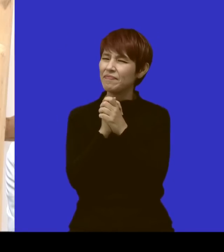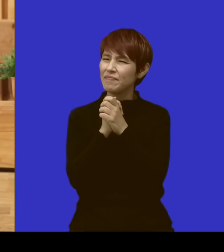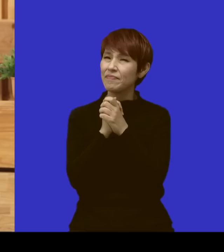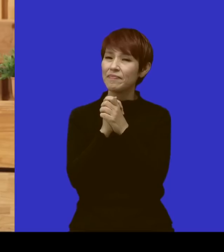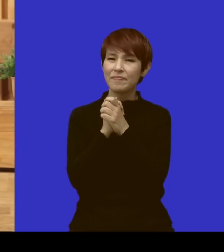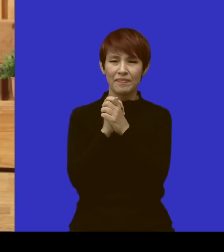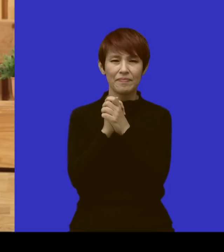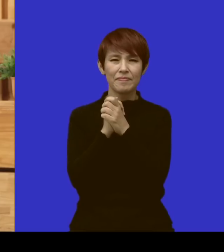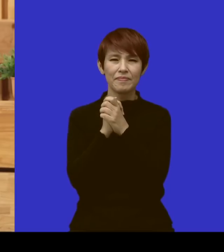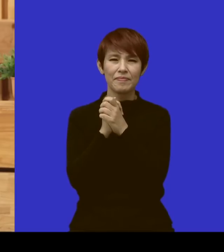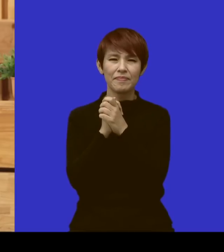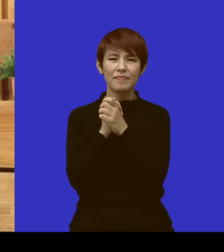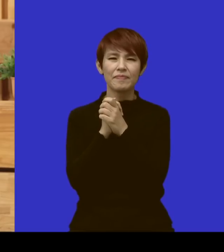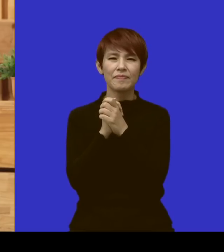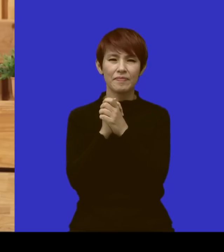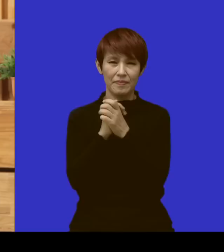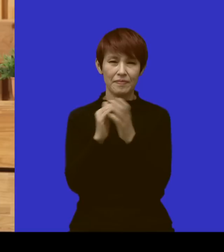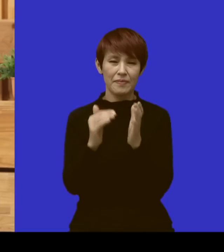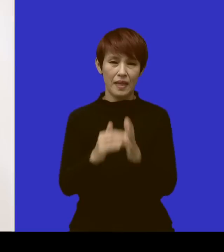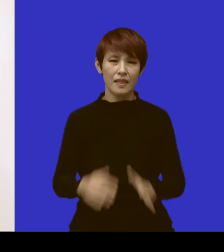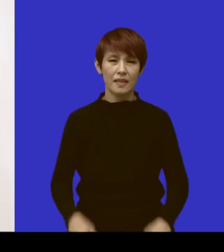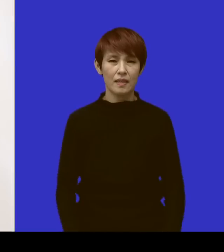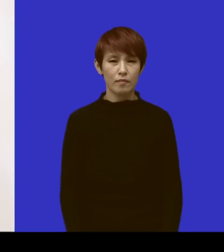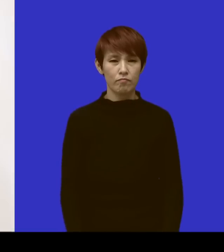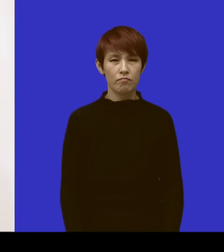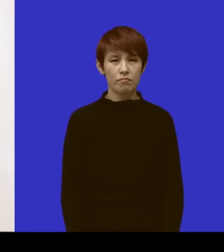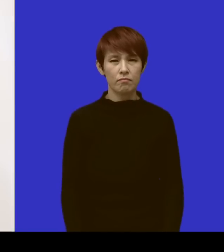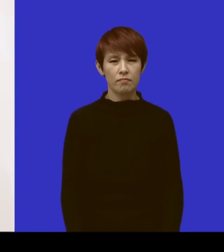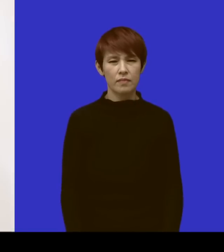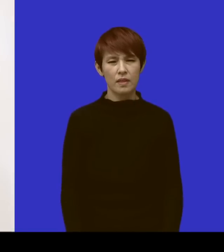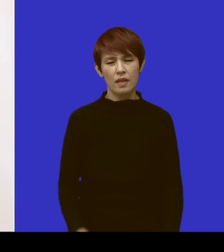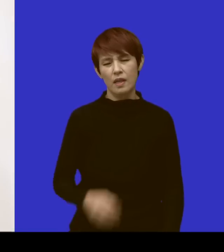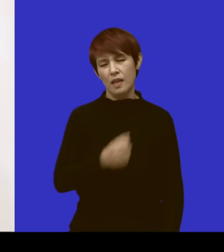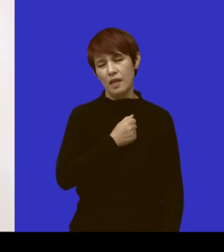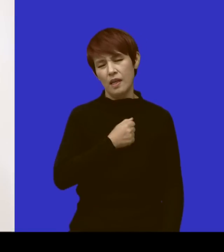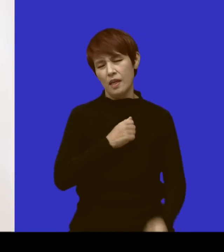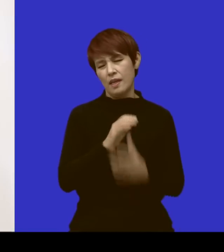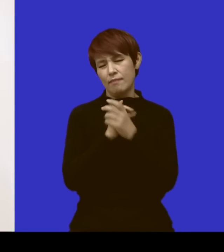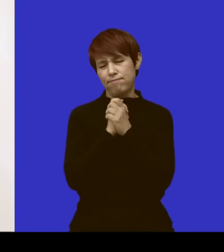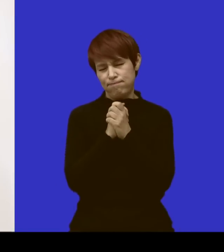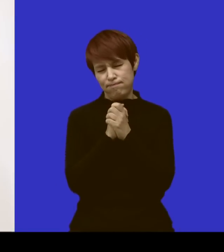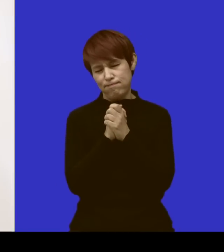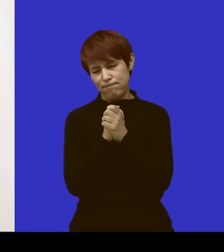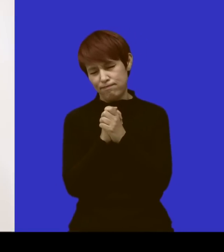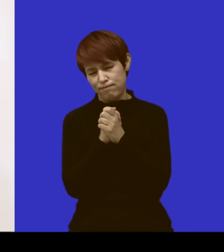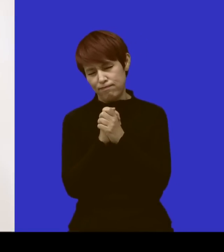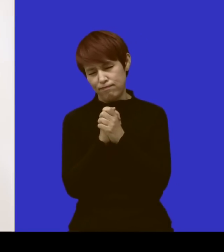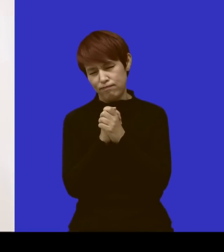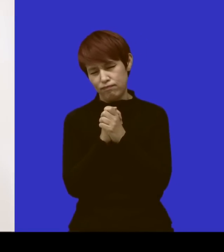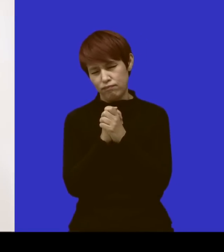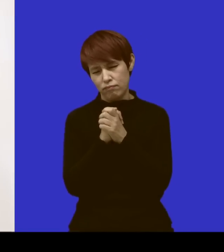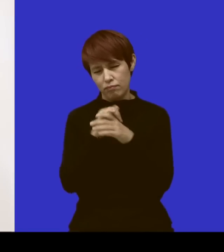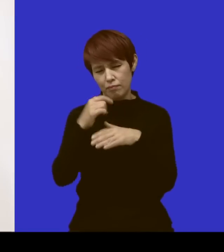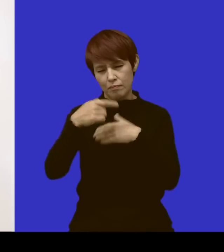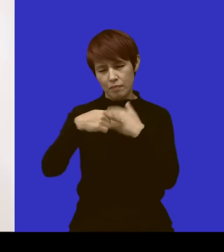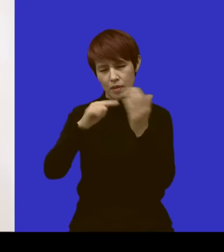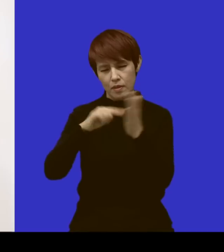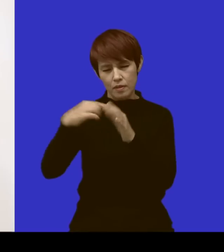좀 그래야 편하지 않을까? 네네. 그랬는데 계속 이제 답답하며 기도하는데 마음의 울림